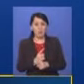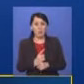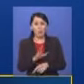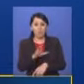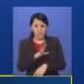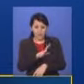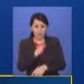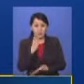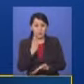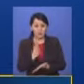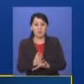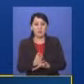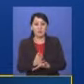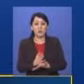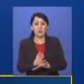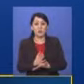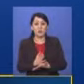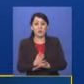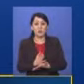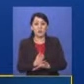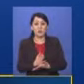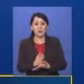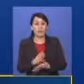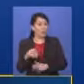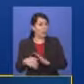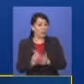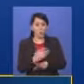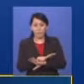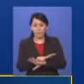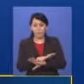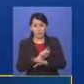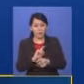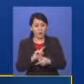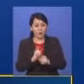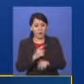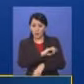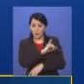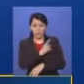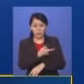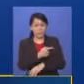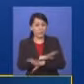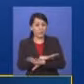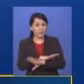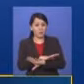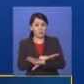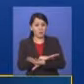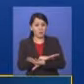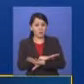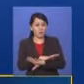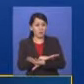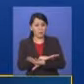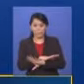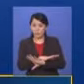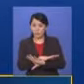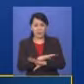были, они действовали. Ничего нового здесь у нас не происходит. Никакого усиления дальнейшего, прям ужесточения мер